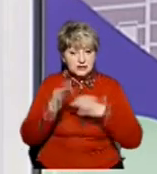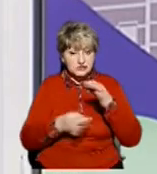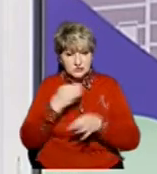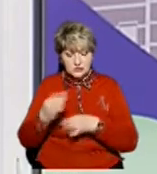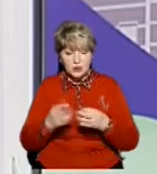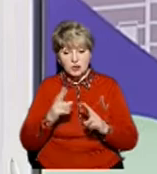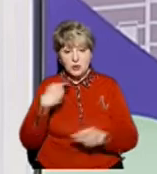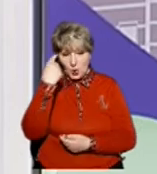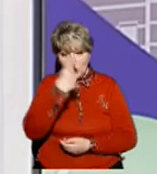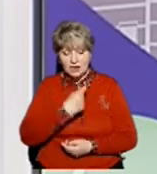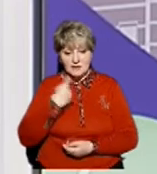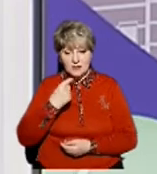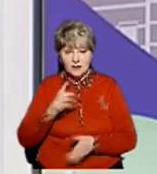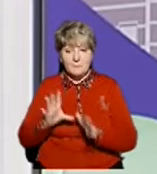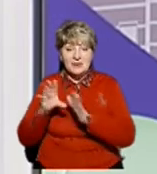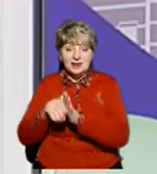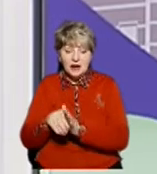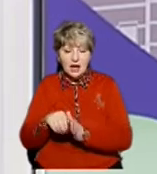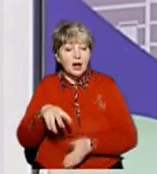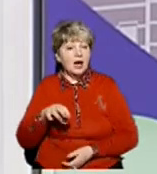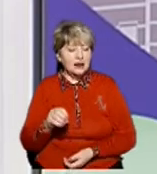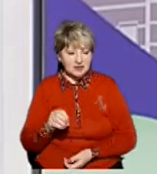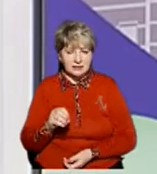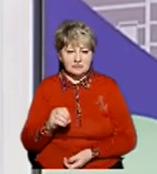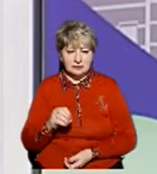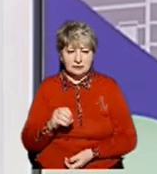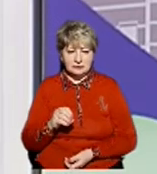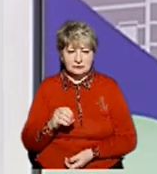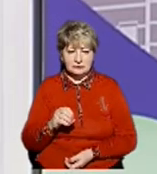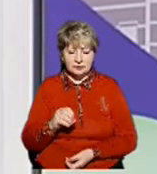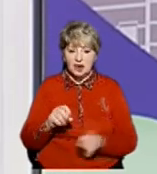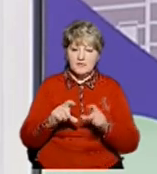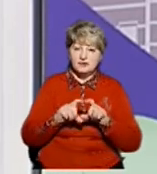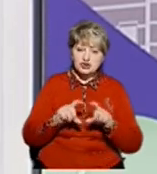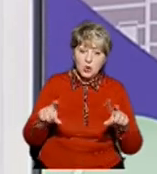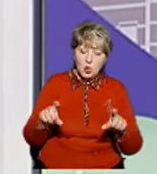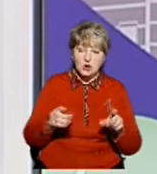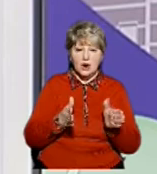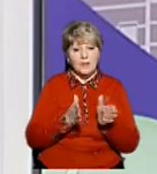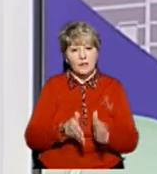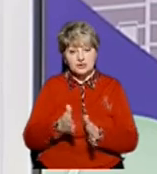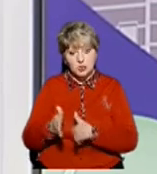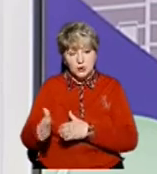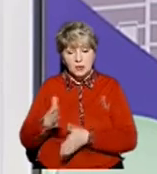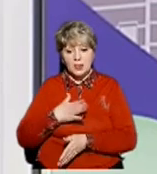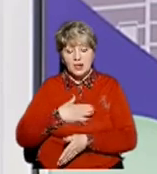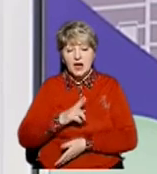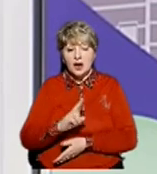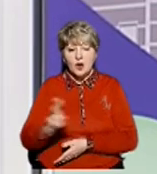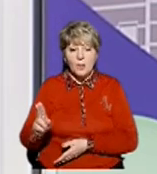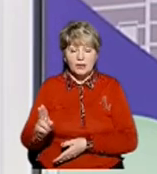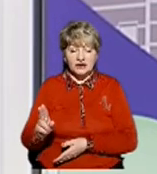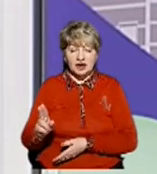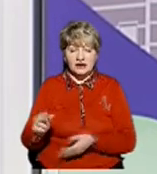які індивідуально поселяються. Але, ще раз наголошую, в школах і в гуртожитках нашої комунальної